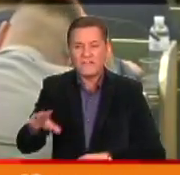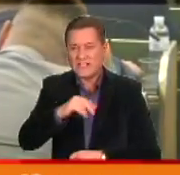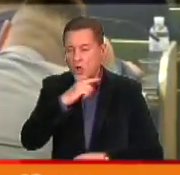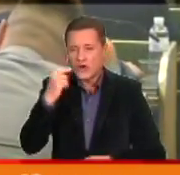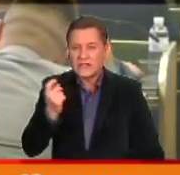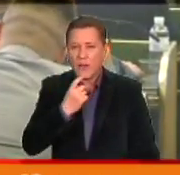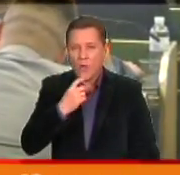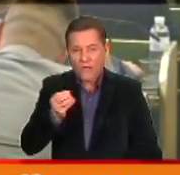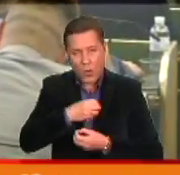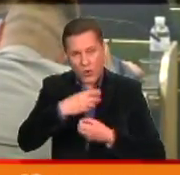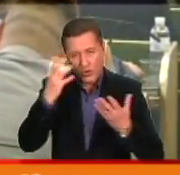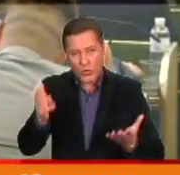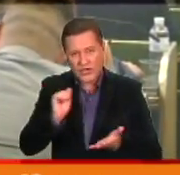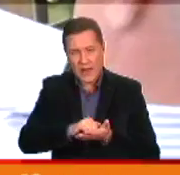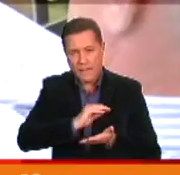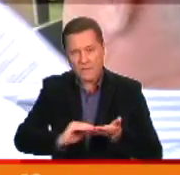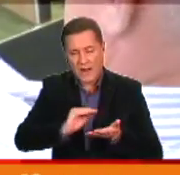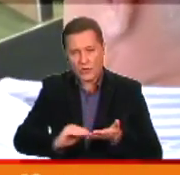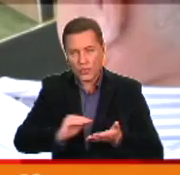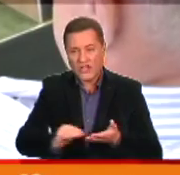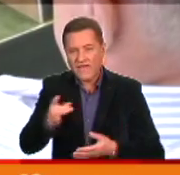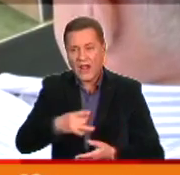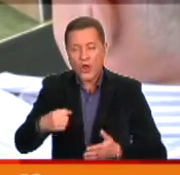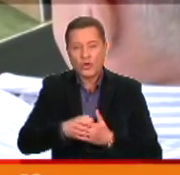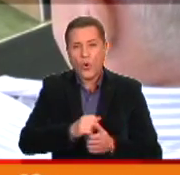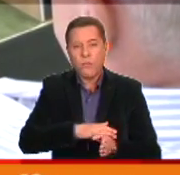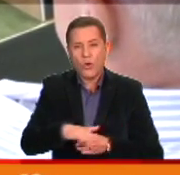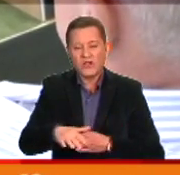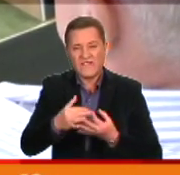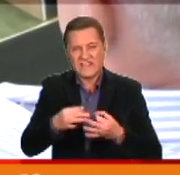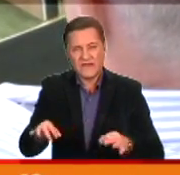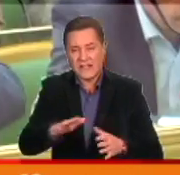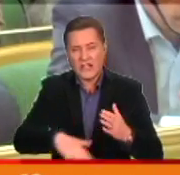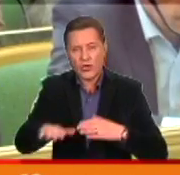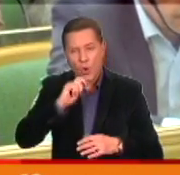російськомовні культурні продукти в регіоні до повного звільнення території